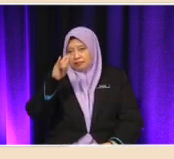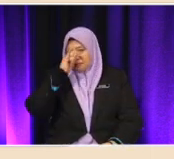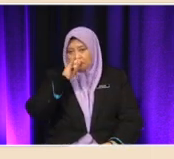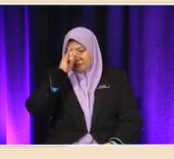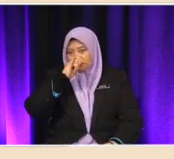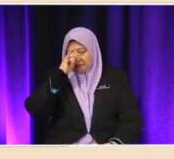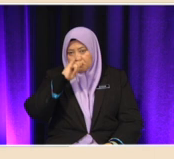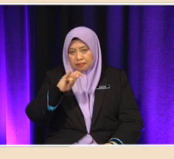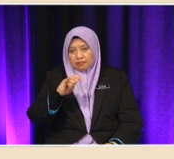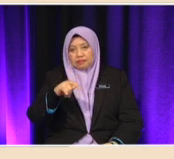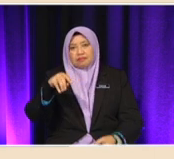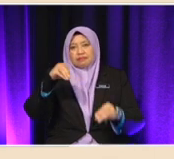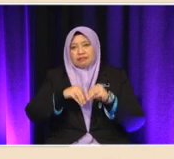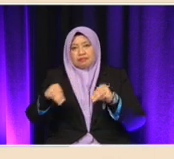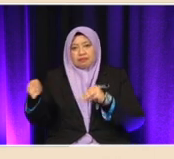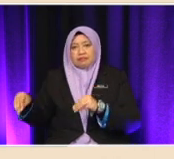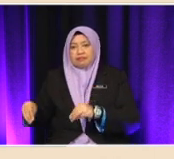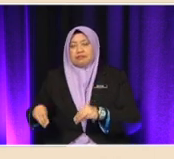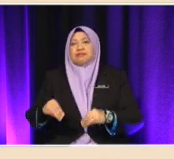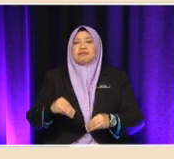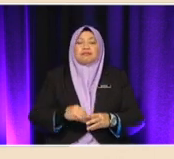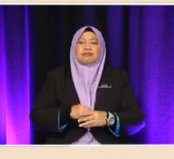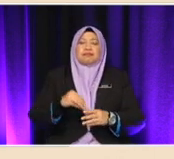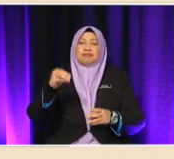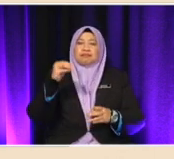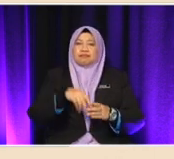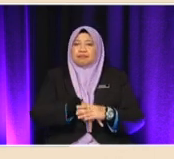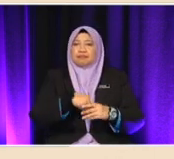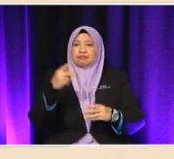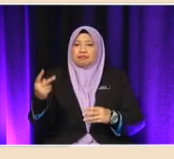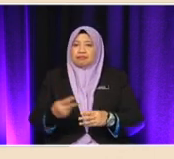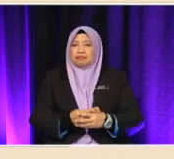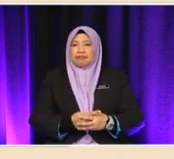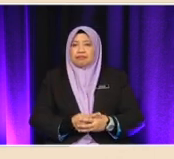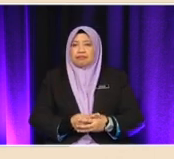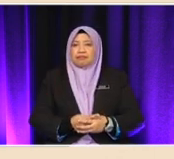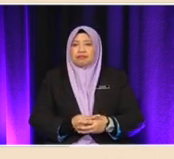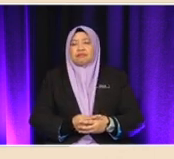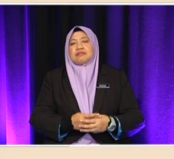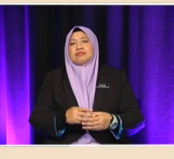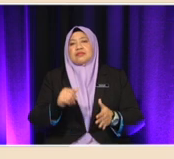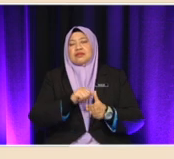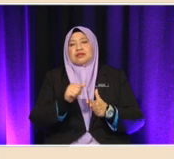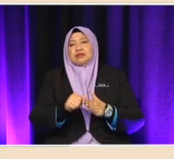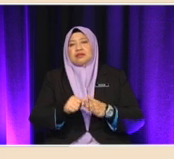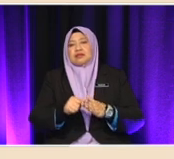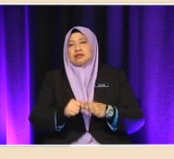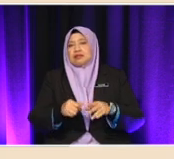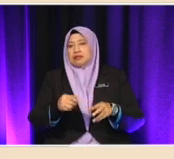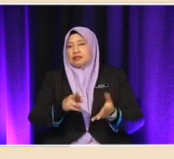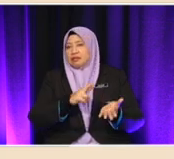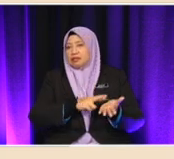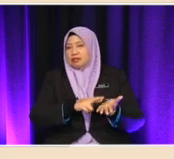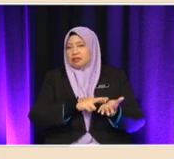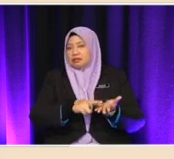penanaman padi Si penggunaan Drone untuk meracun serangga di sawah dan di keadaan